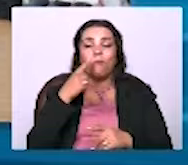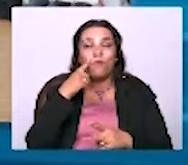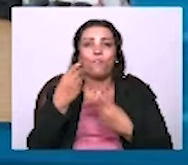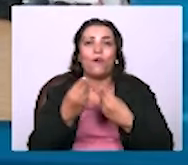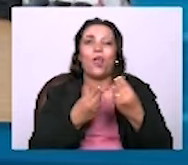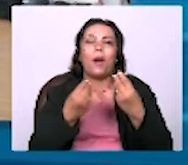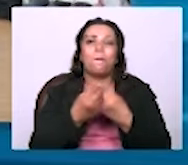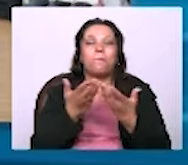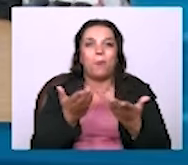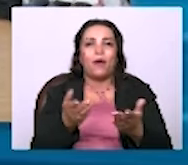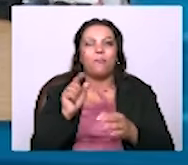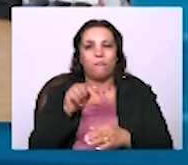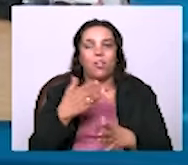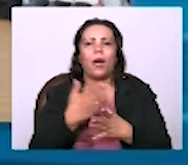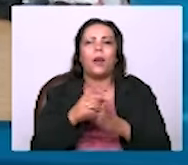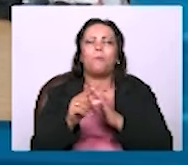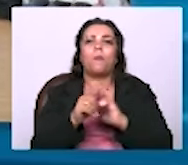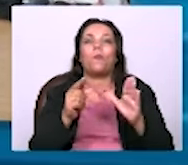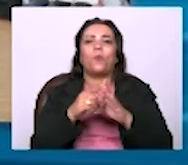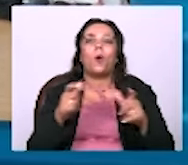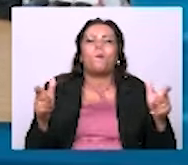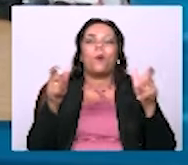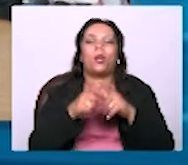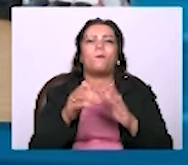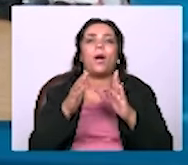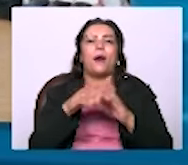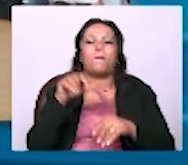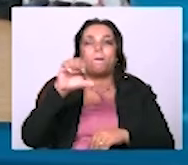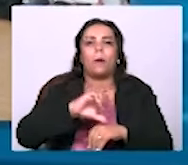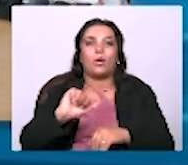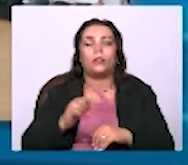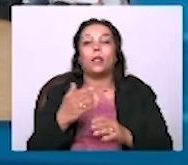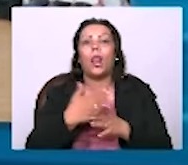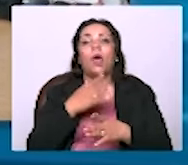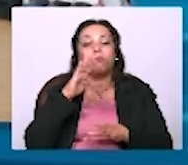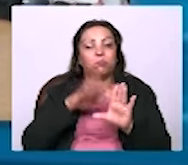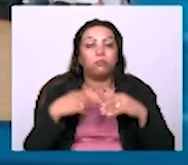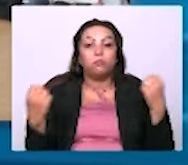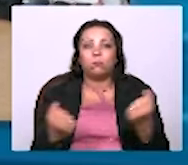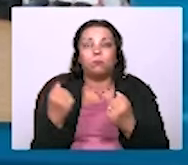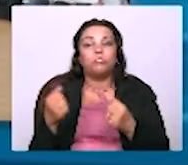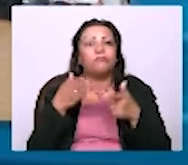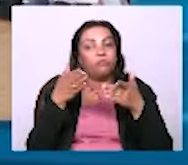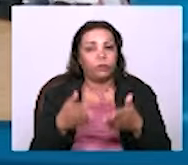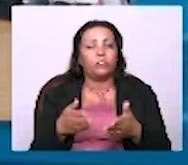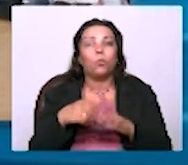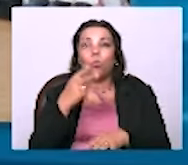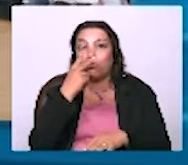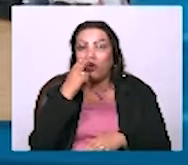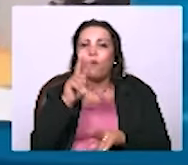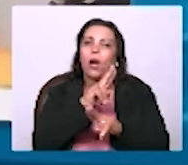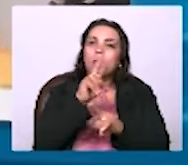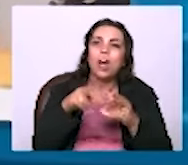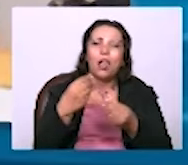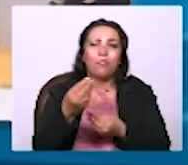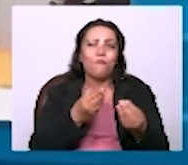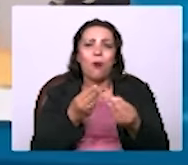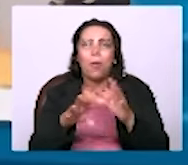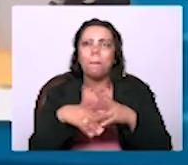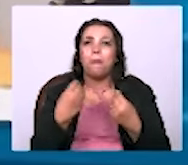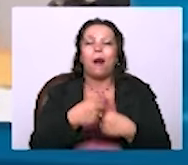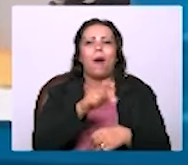الحديث معهم حول موضوع المجتمع المدني انا حضرت الورشه دي و وشفت الاسئله والتفاعلات ما